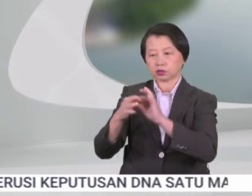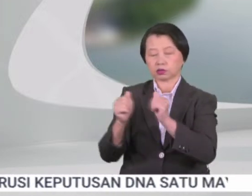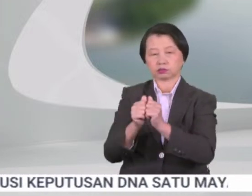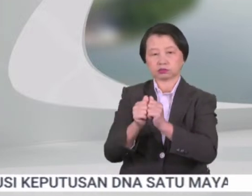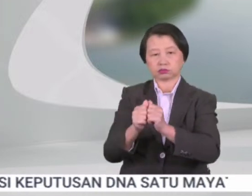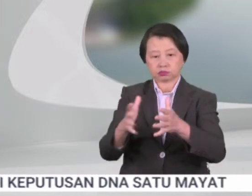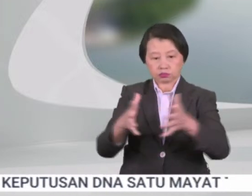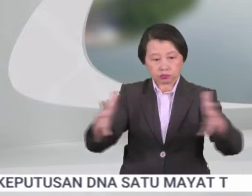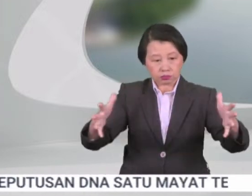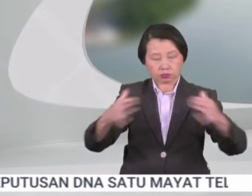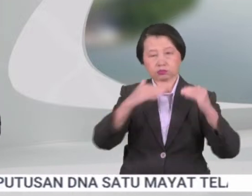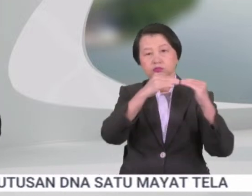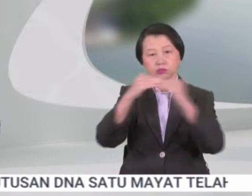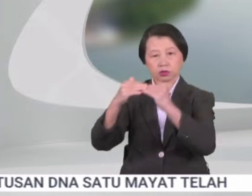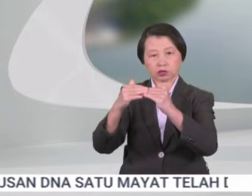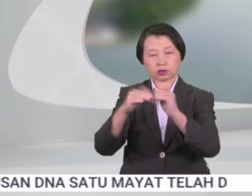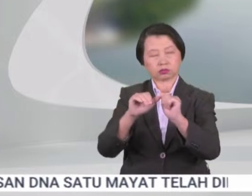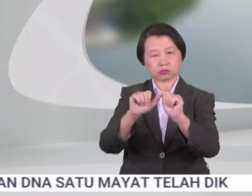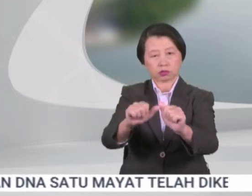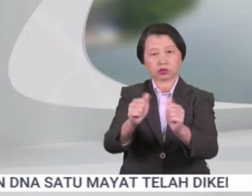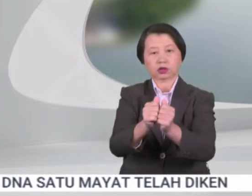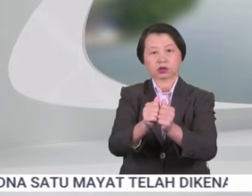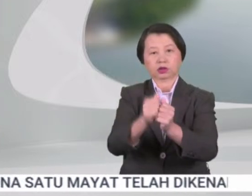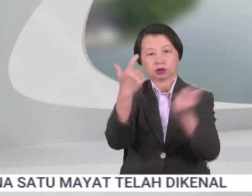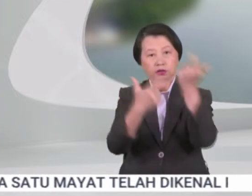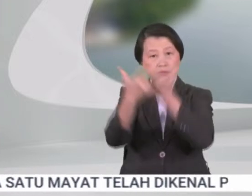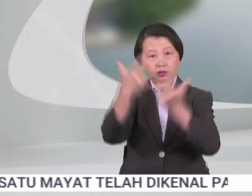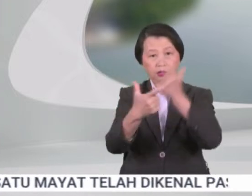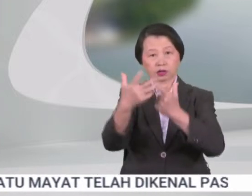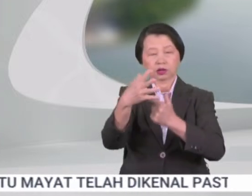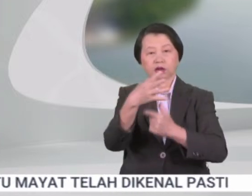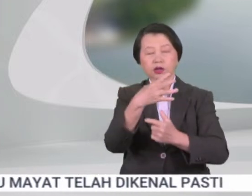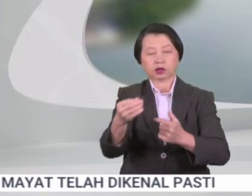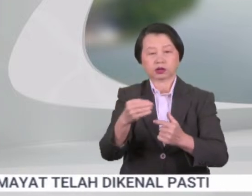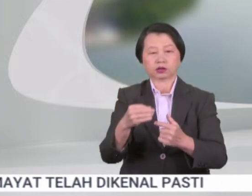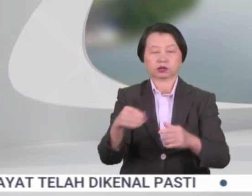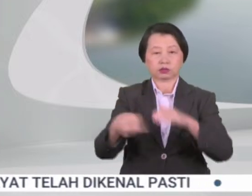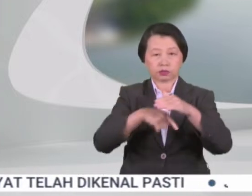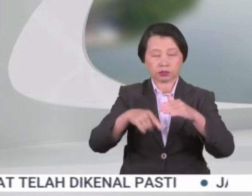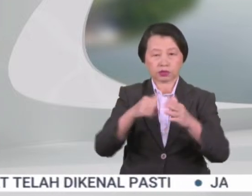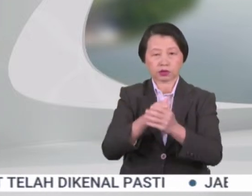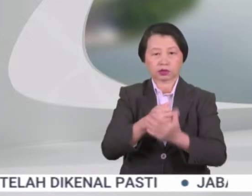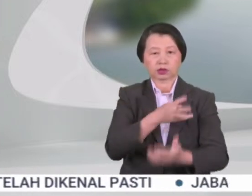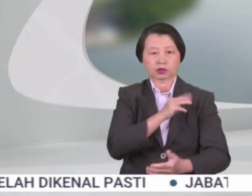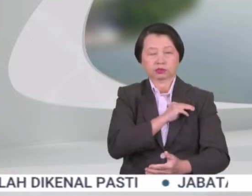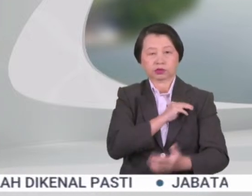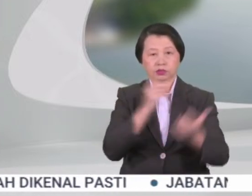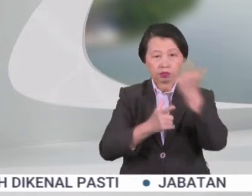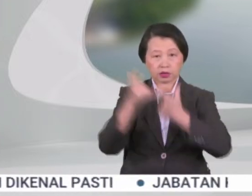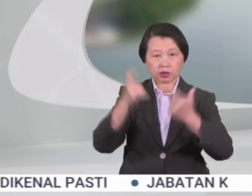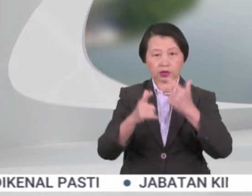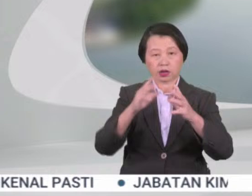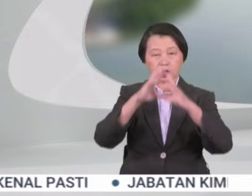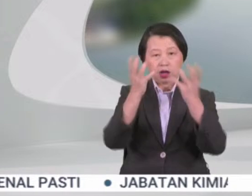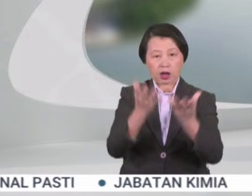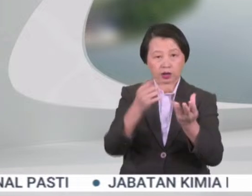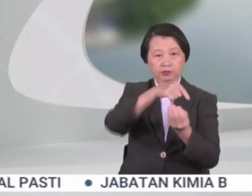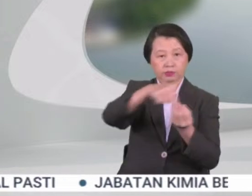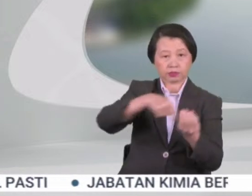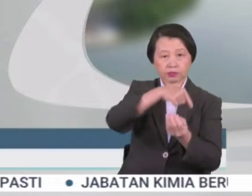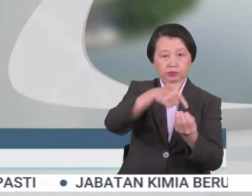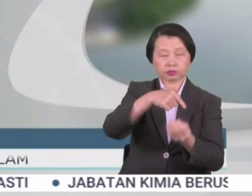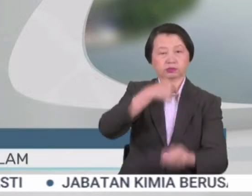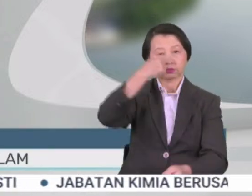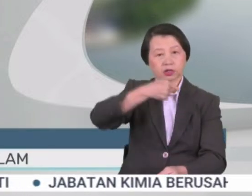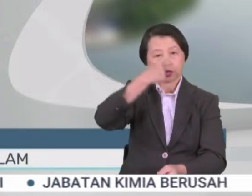usaha mengembangkan kestabilan yang mampan dalam pelancongan dan industri menyelam menteri pelancongan kebudayaan dan alam sekitar Datuk Kristina